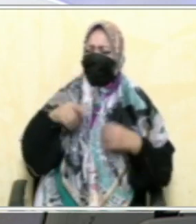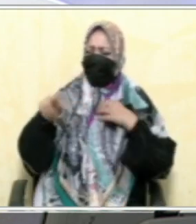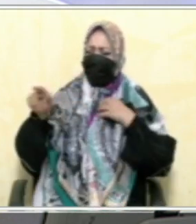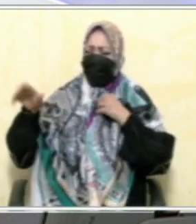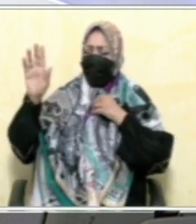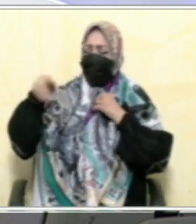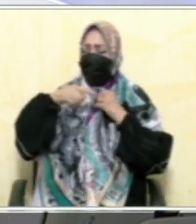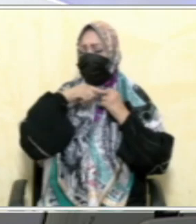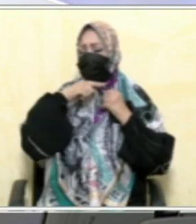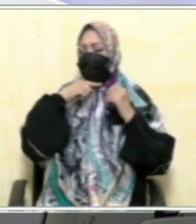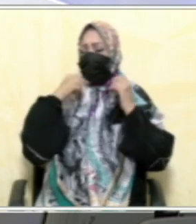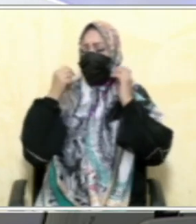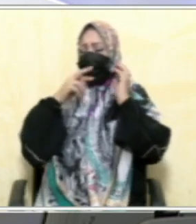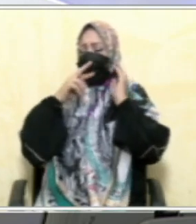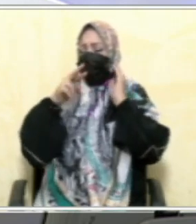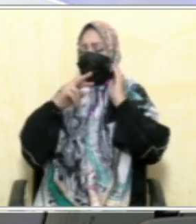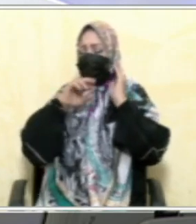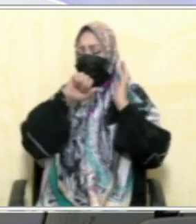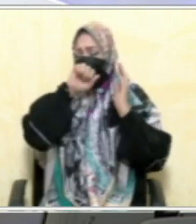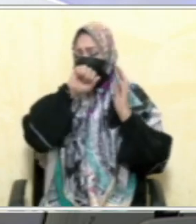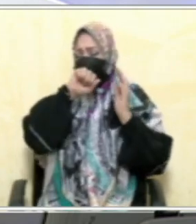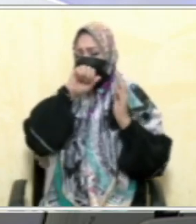عنه